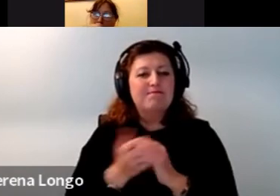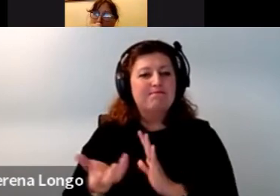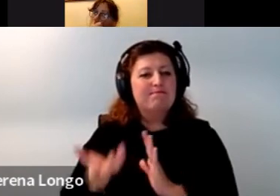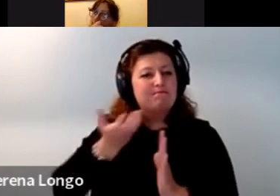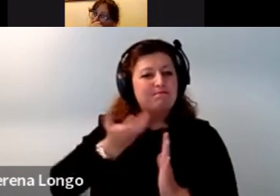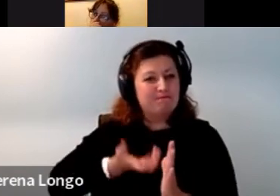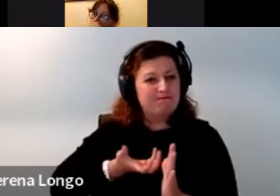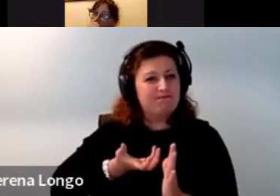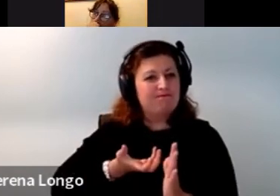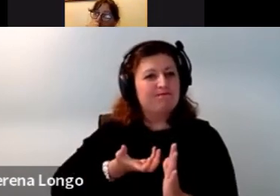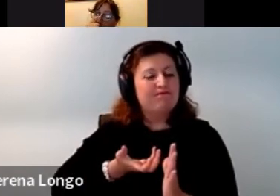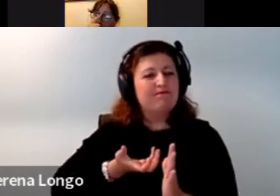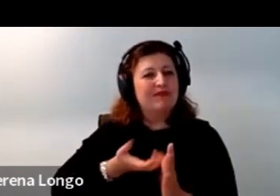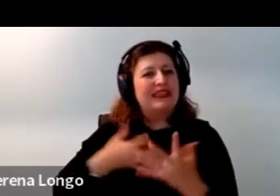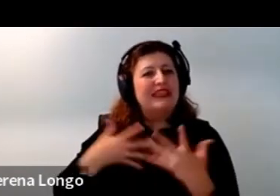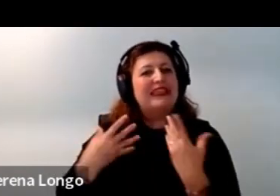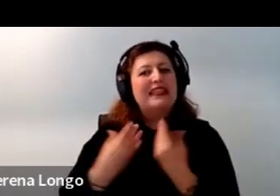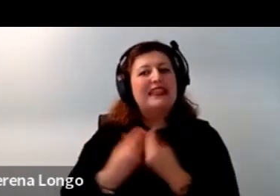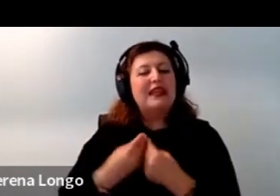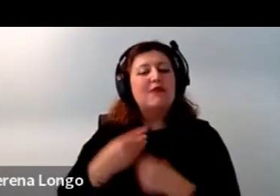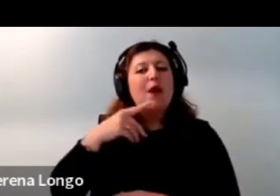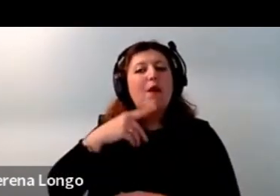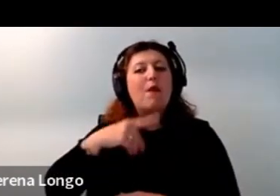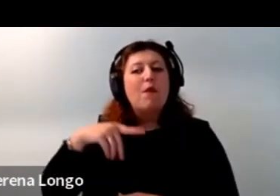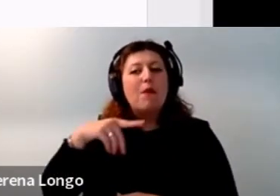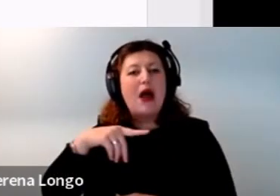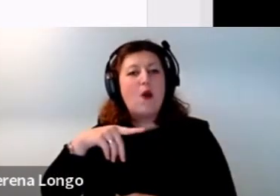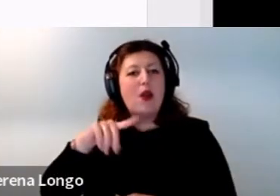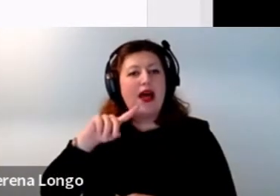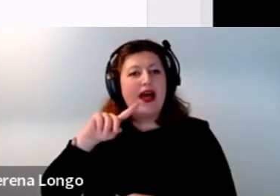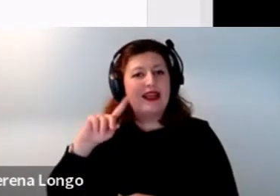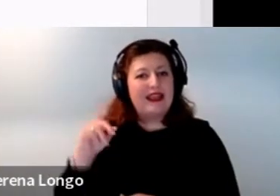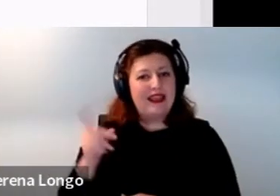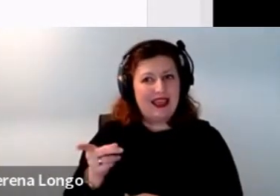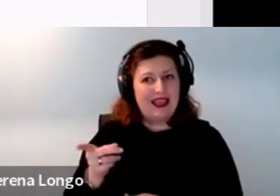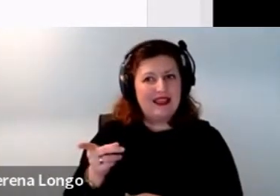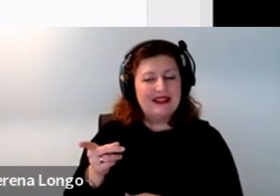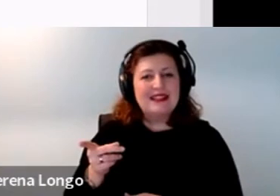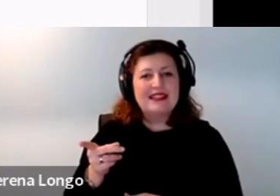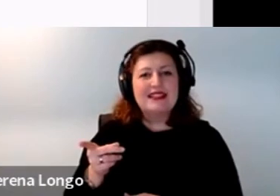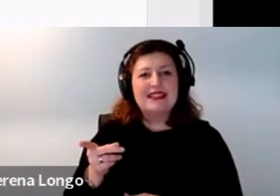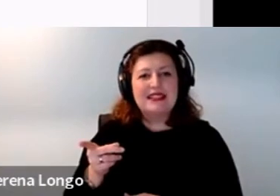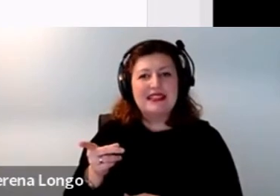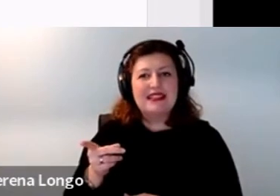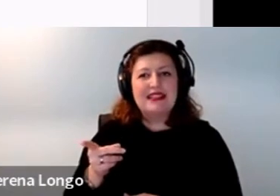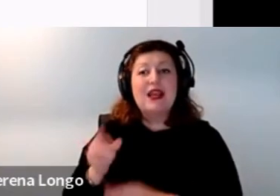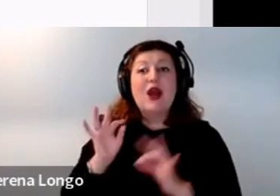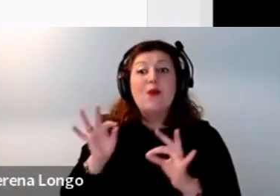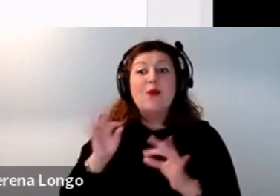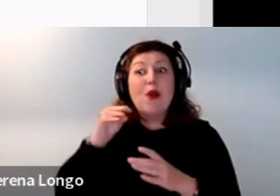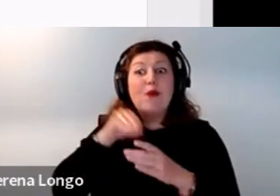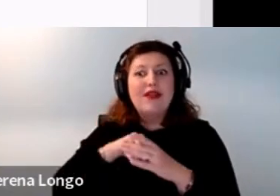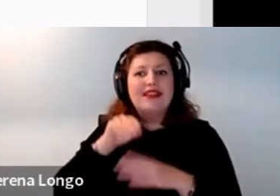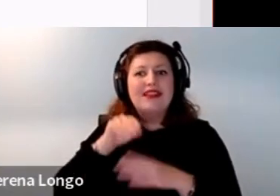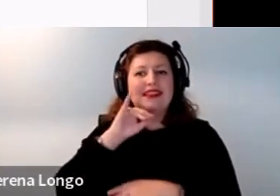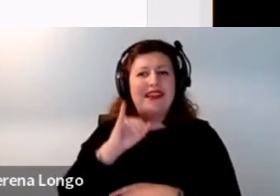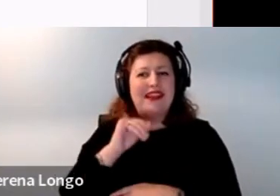lavoro da Paola Ghezzi, che è attualmente collegata proprio da Iringa.